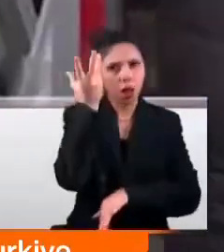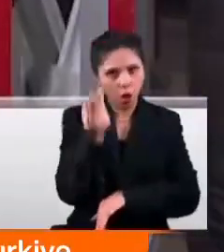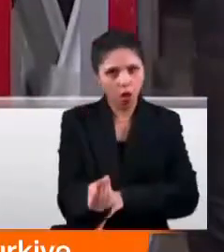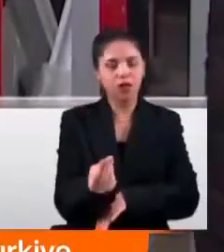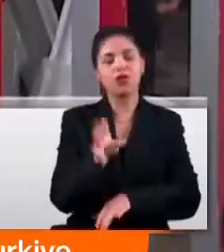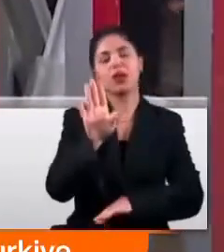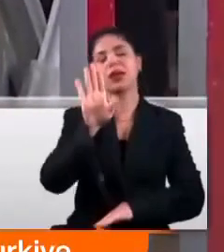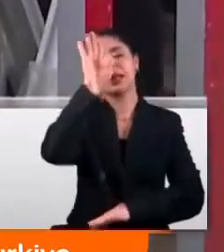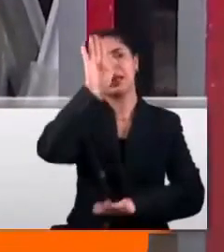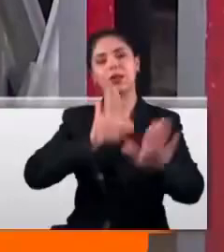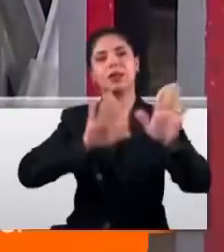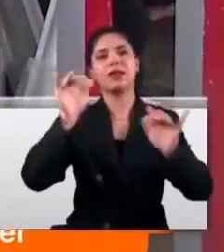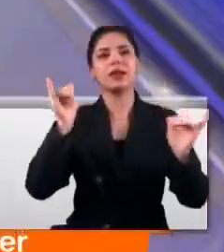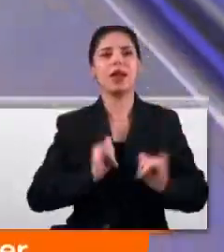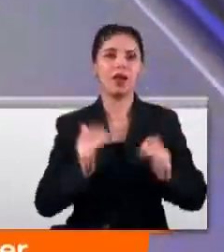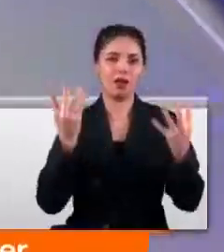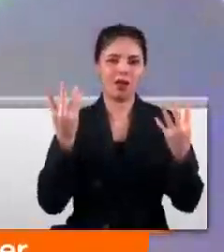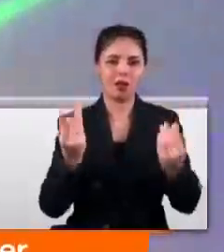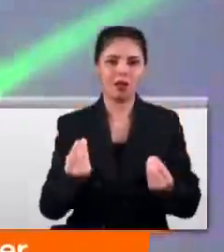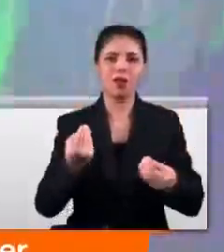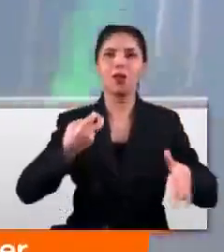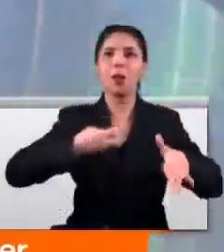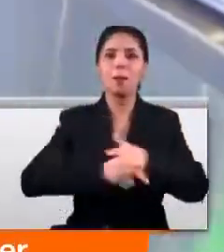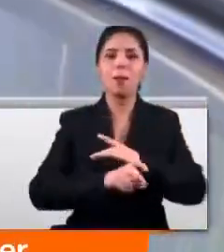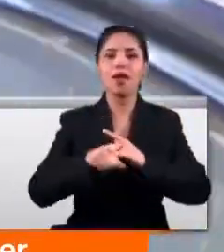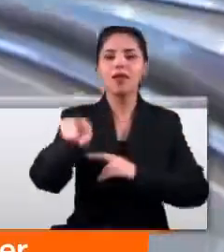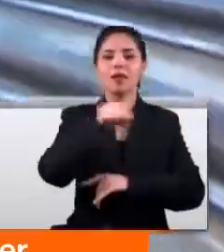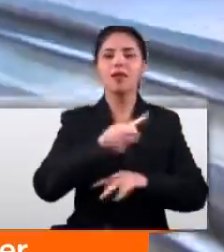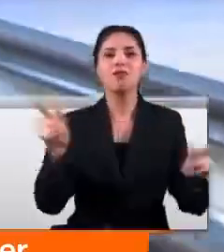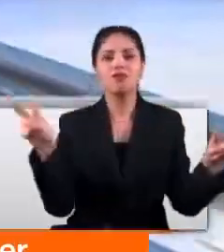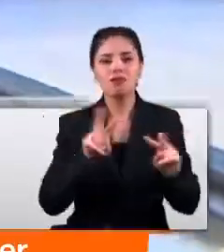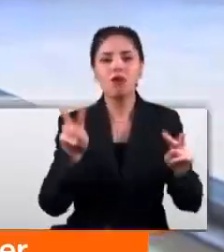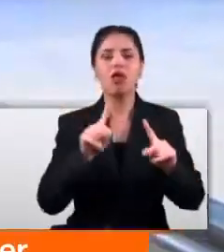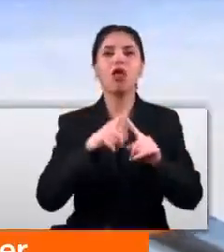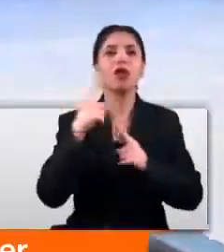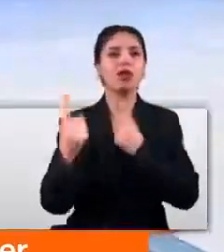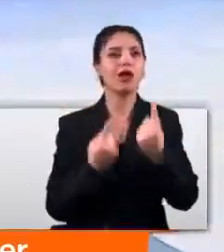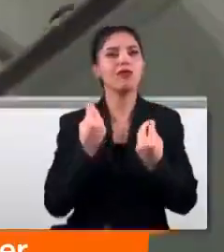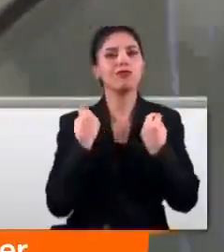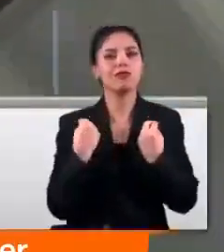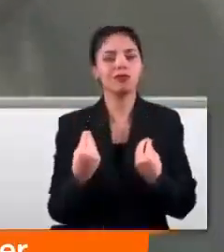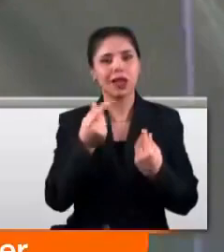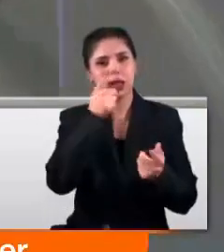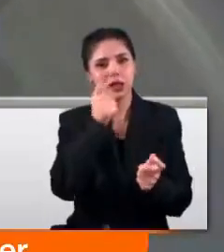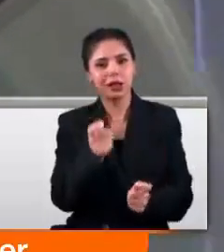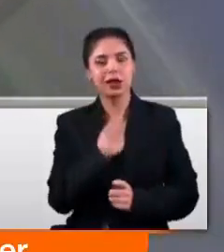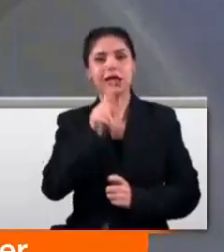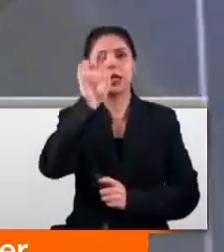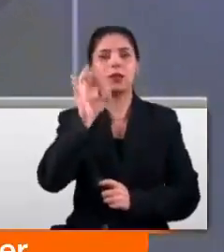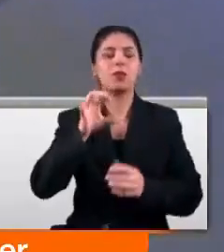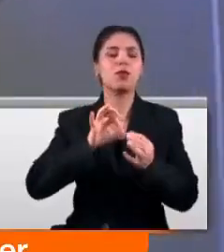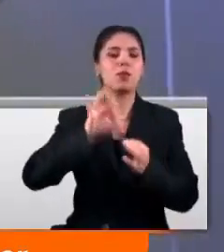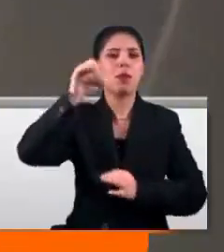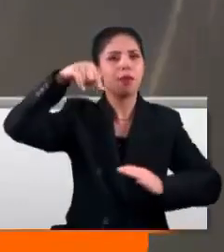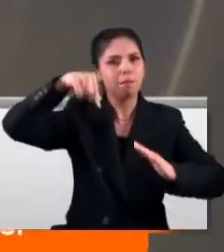Tabii ki kullandım. Çok büyük rahatlık. Metro istasyonu dizaynı ve teknolojisiyle de dikkat çekiyor. 70 metre aşağıda ve